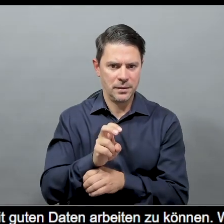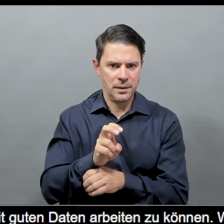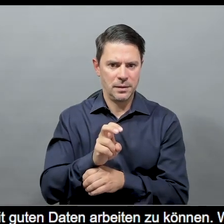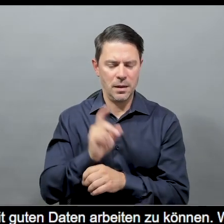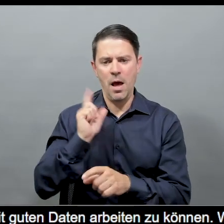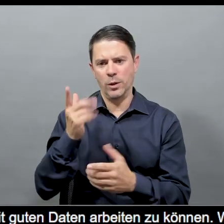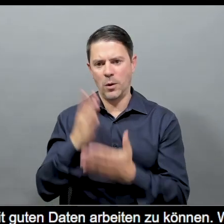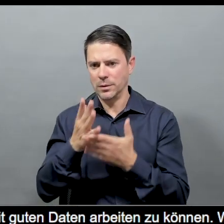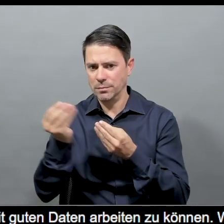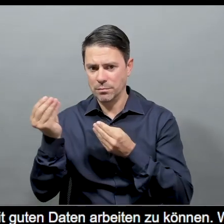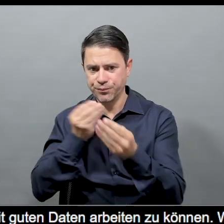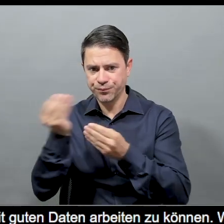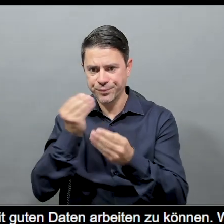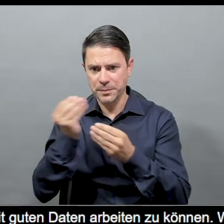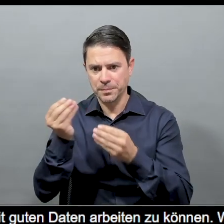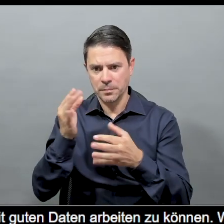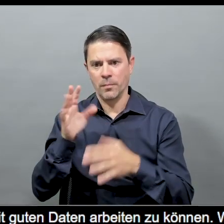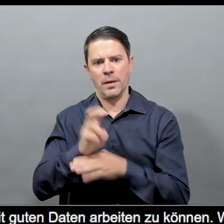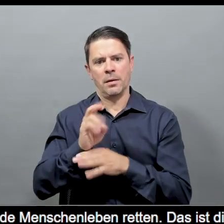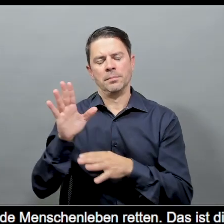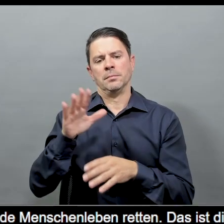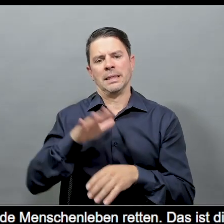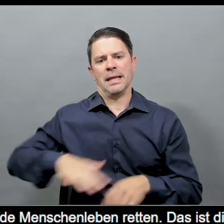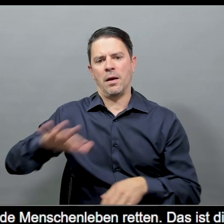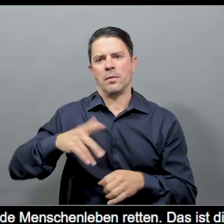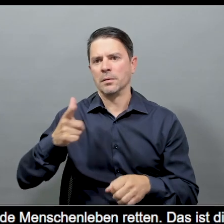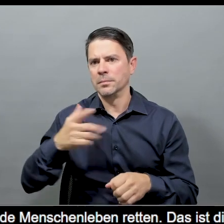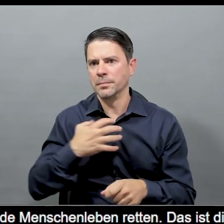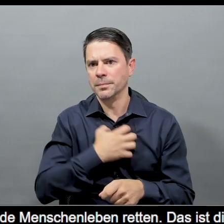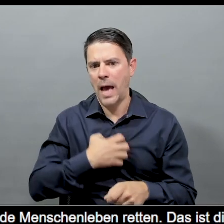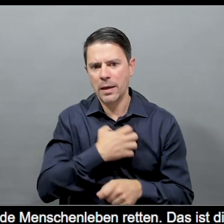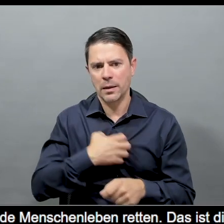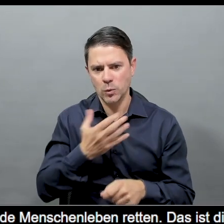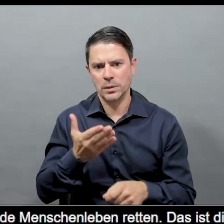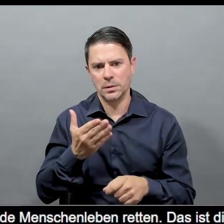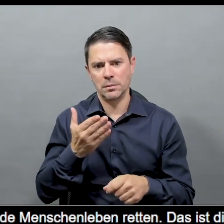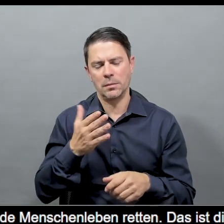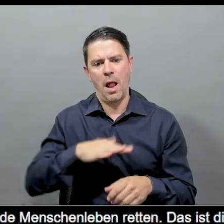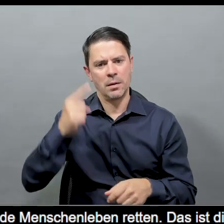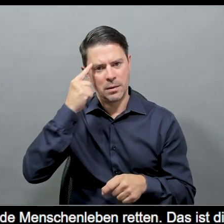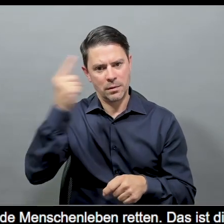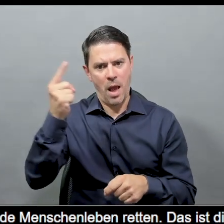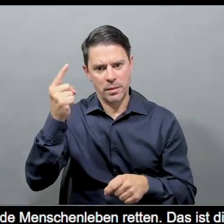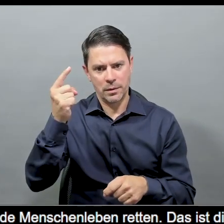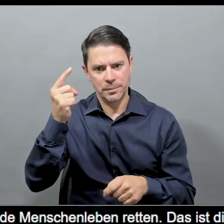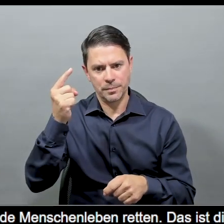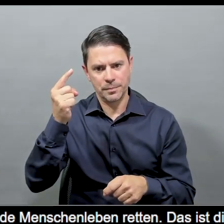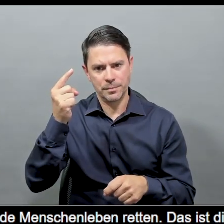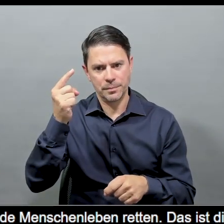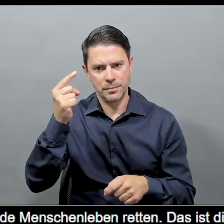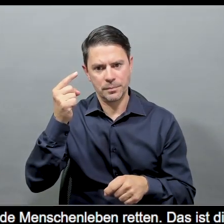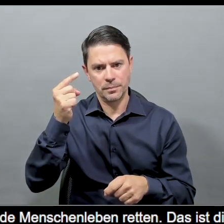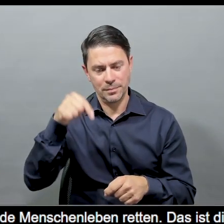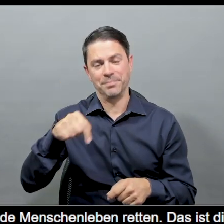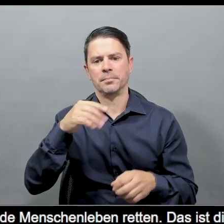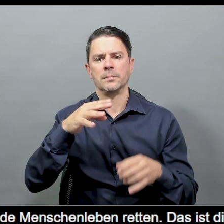der Region, mit den niederbayerschen Landräten und haben uns sehr gefreut, dass nun von der Universität Regensburg die konzeptionellen